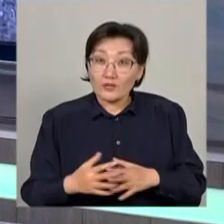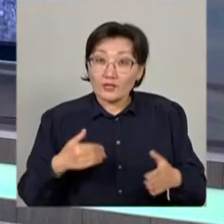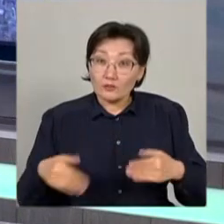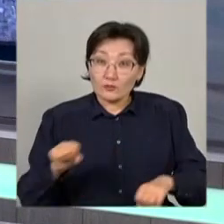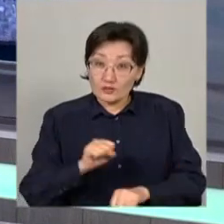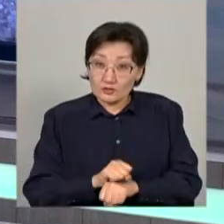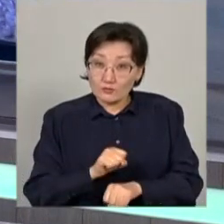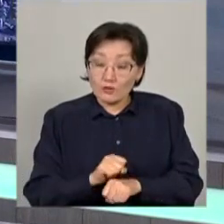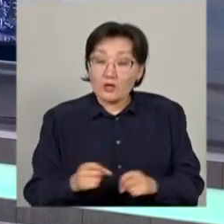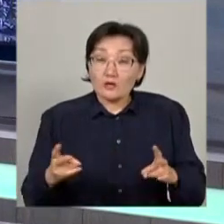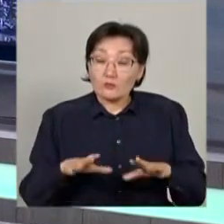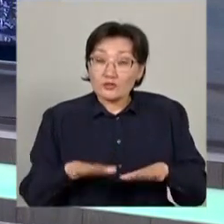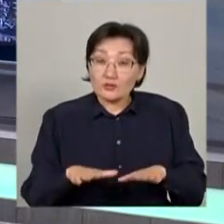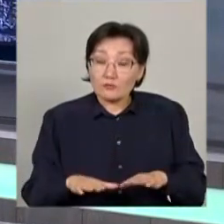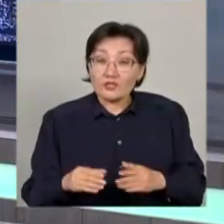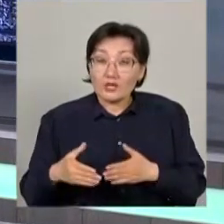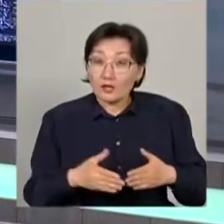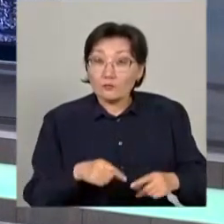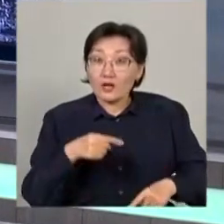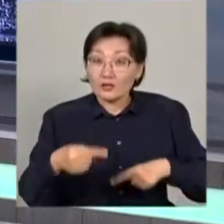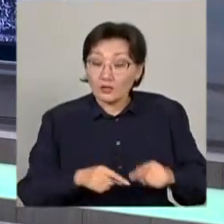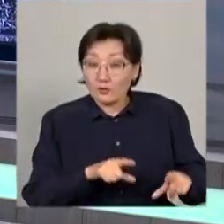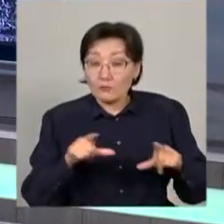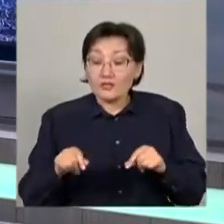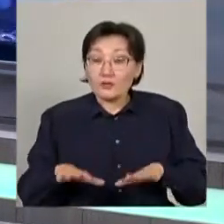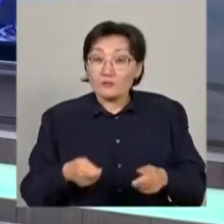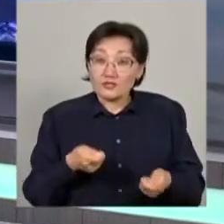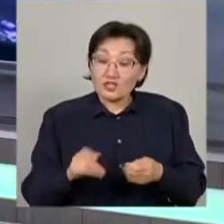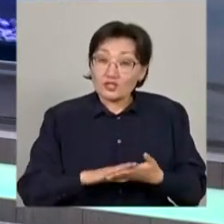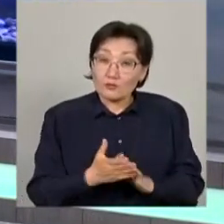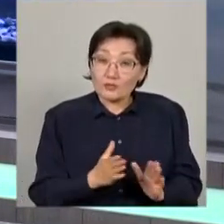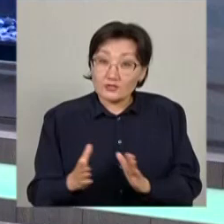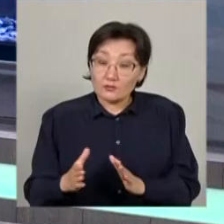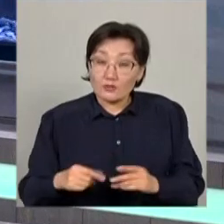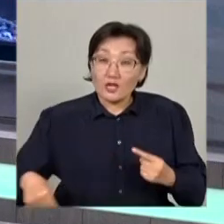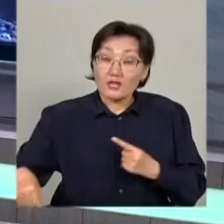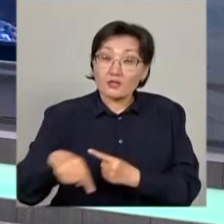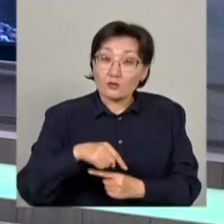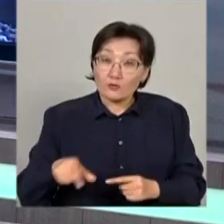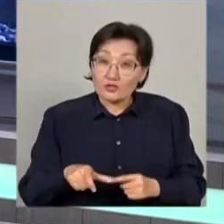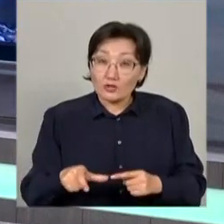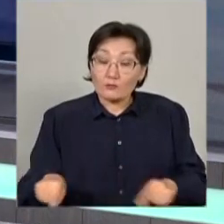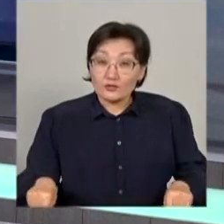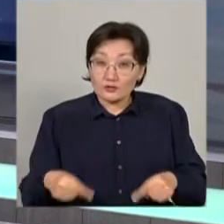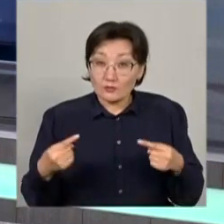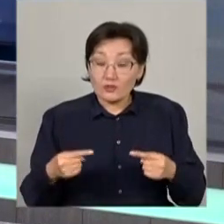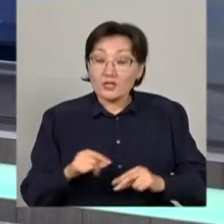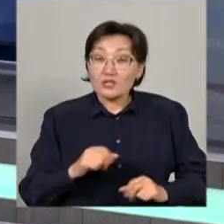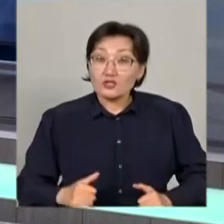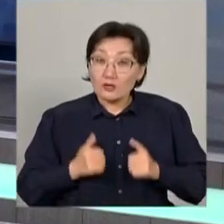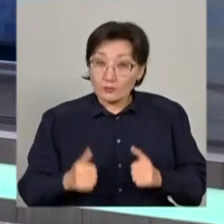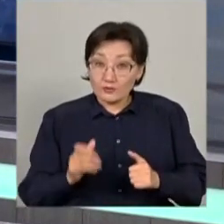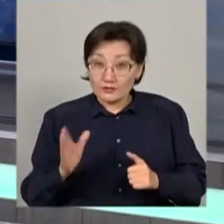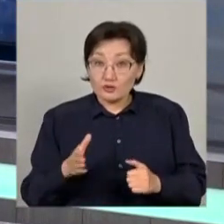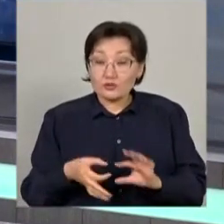мекен тұрғындары діттеген жеріне қайықпен жетіп жүр. Жергілікті билік жағдайды реттеу үшін айналма жолды қалыпқа келтіруге күш салып жатыр.